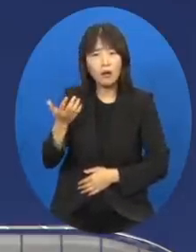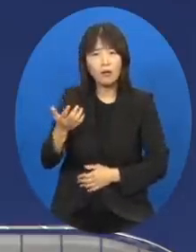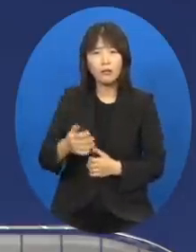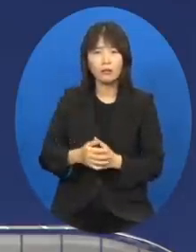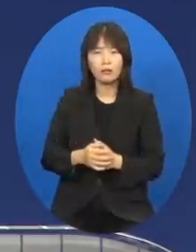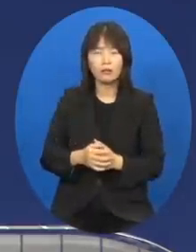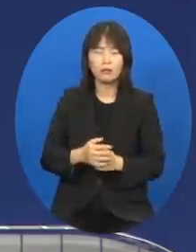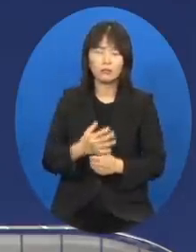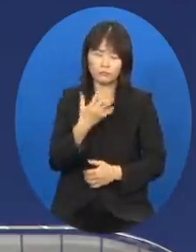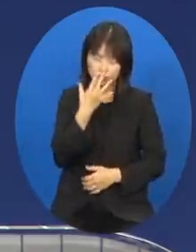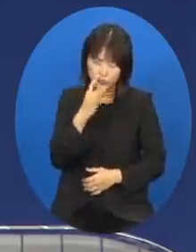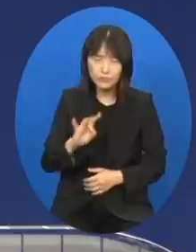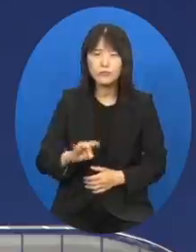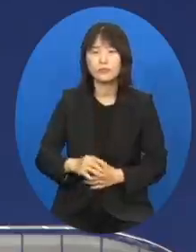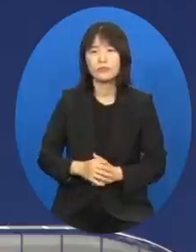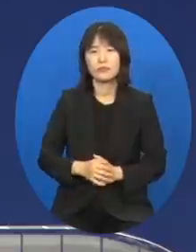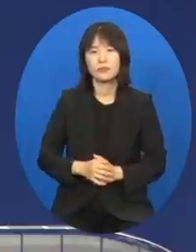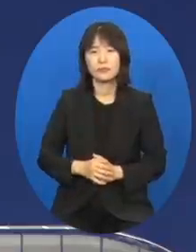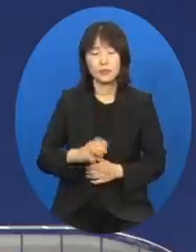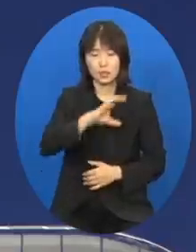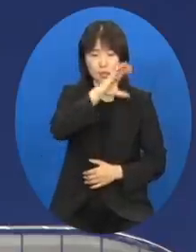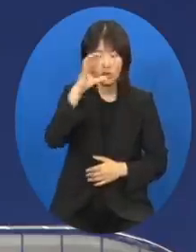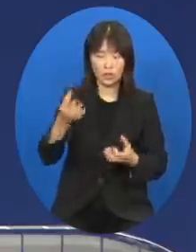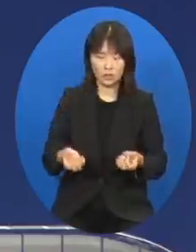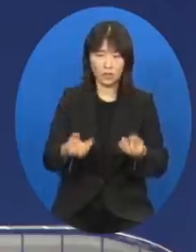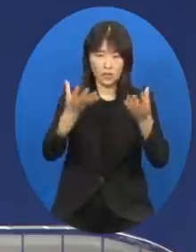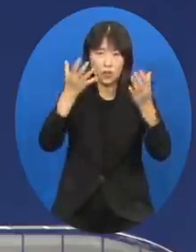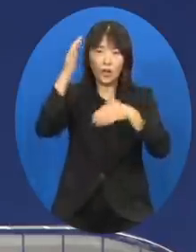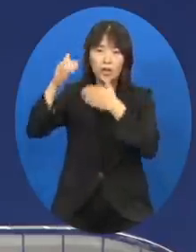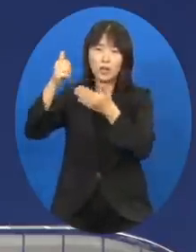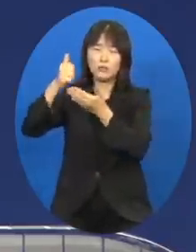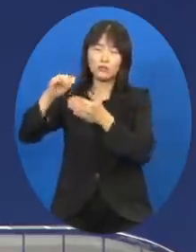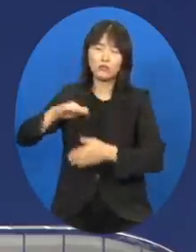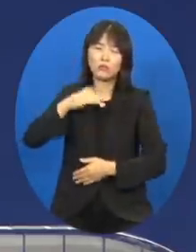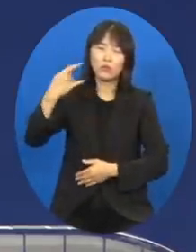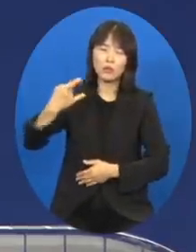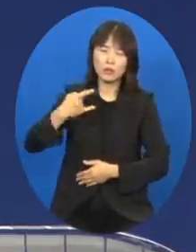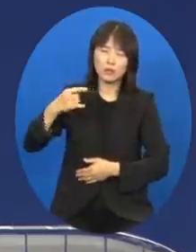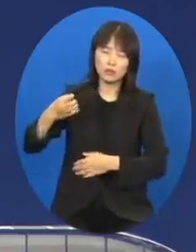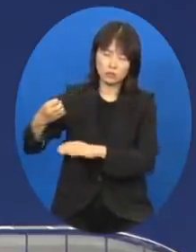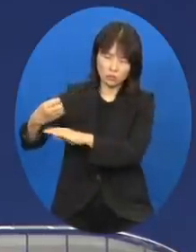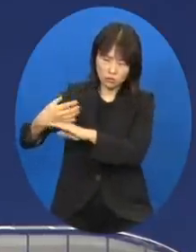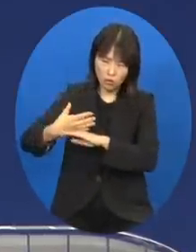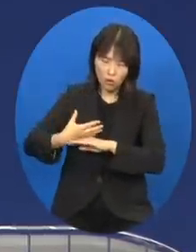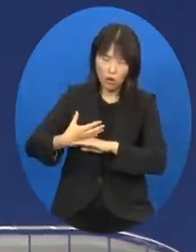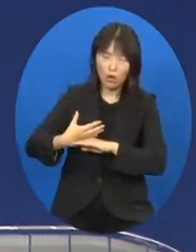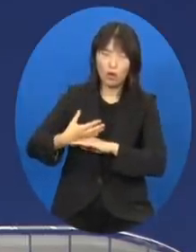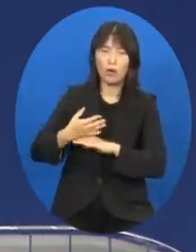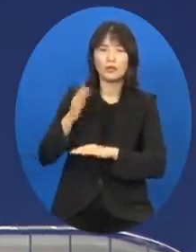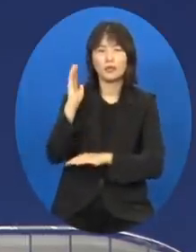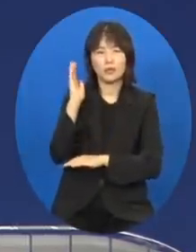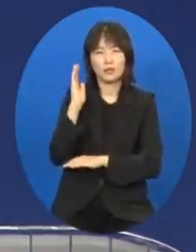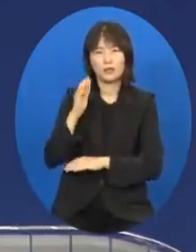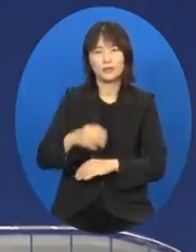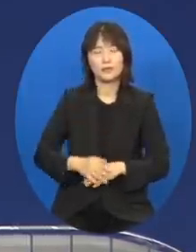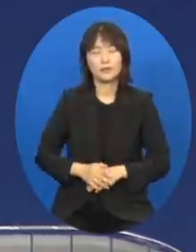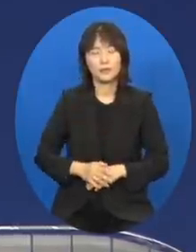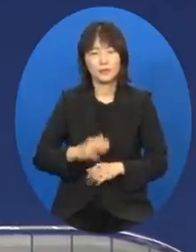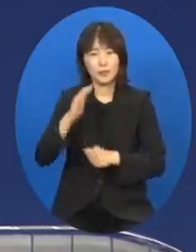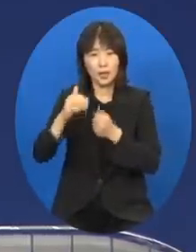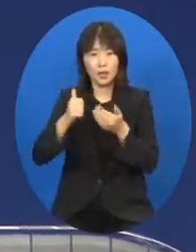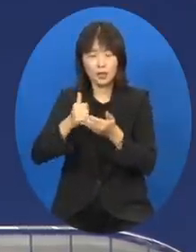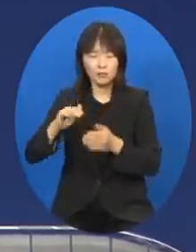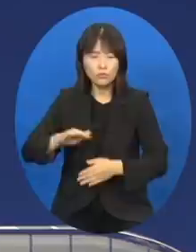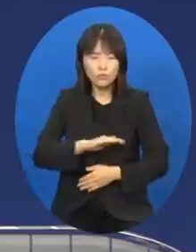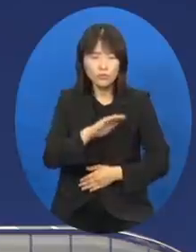물론이라는 거예요. 성탄절에 하나님이 우리에게 그렇게 전해주고 싶은 메시지예요. 하나님이